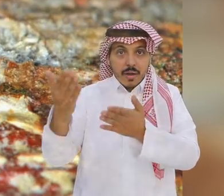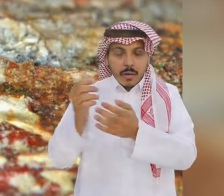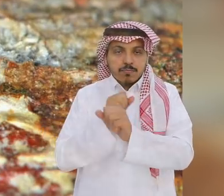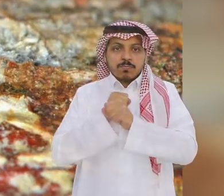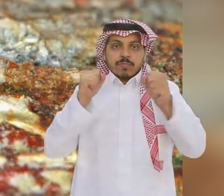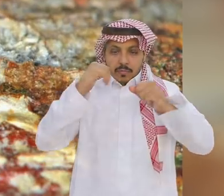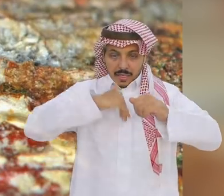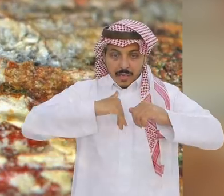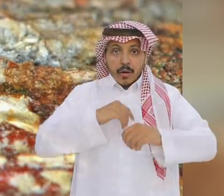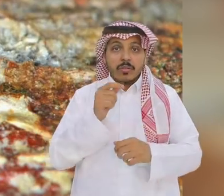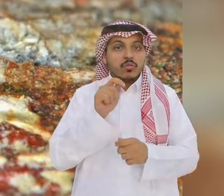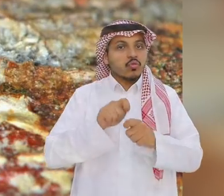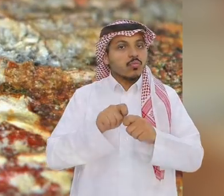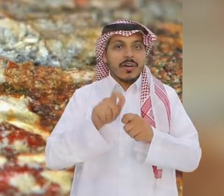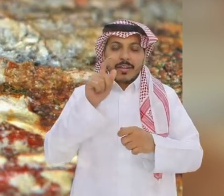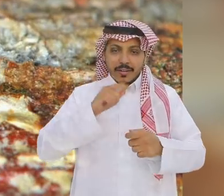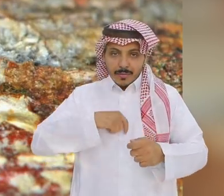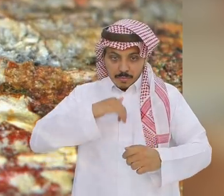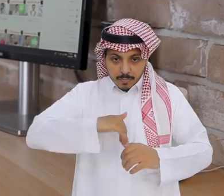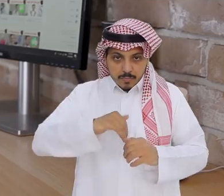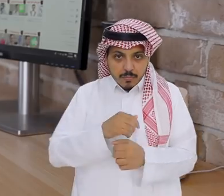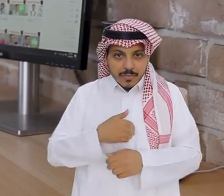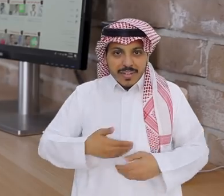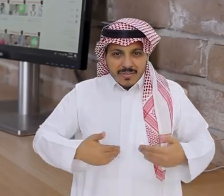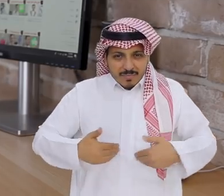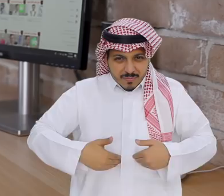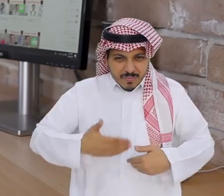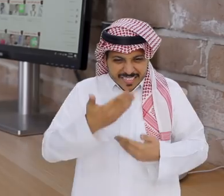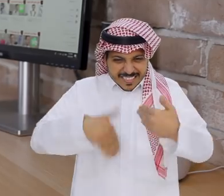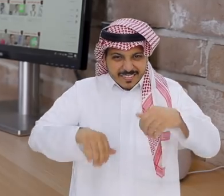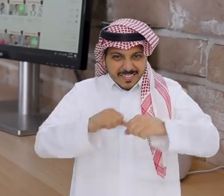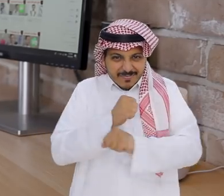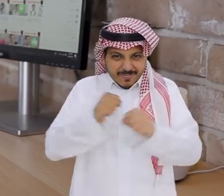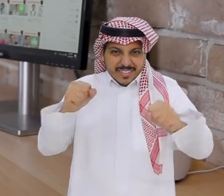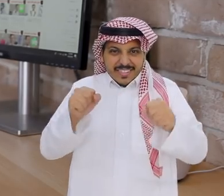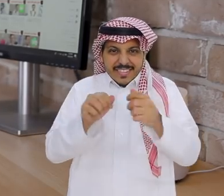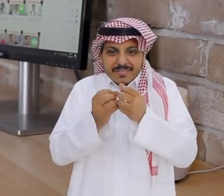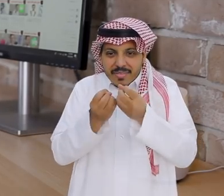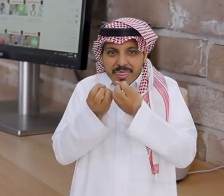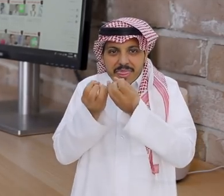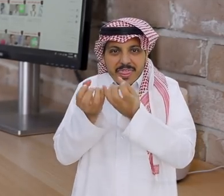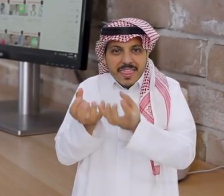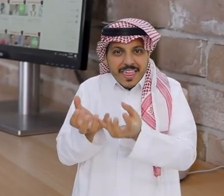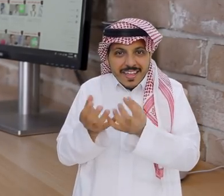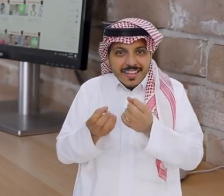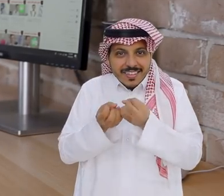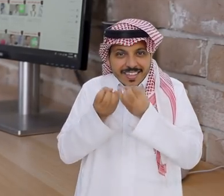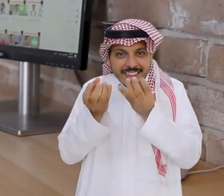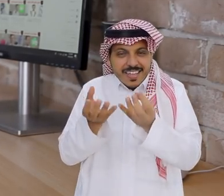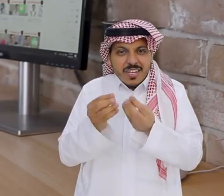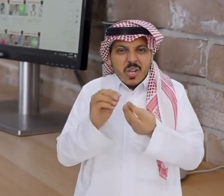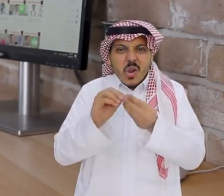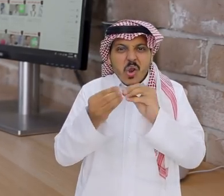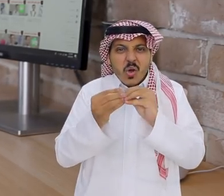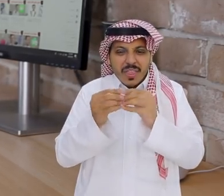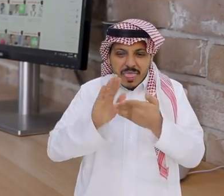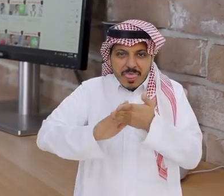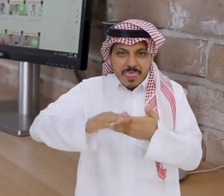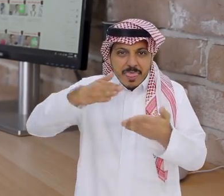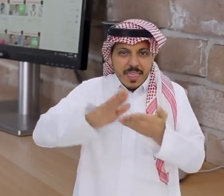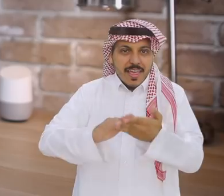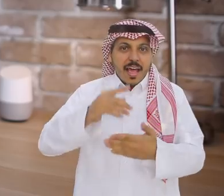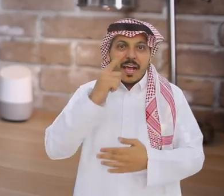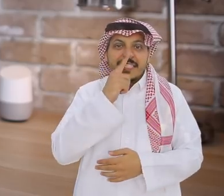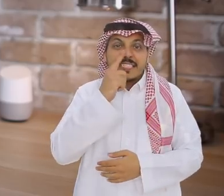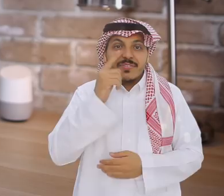بساطة تفجر امعائها، فنفس الامعاء تنقطع تتقطع بتروح هي، يطلع منها من جسمها زي المادة